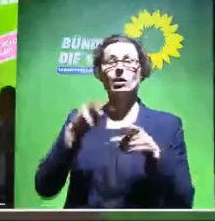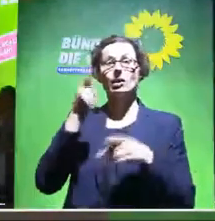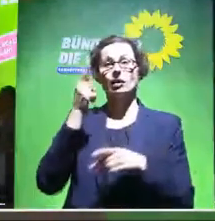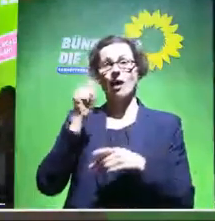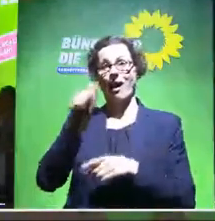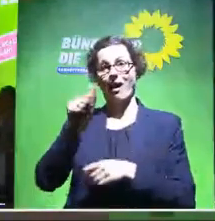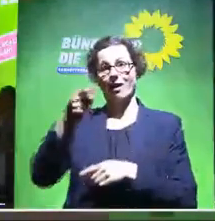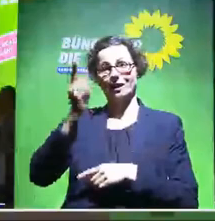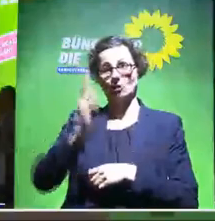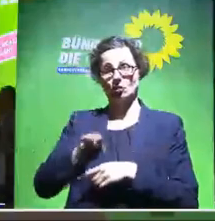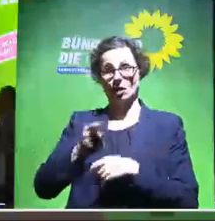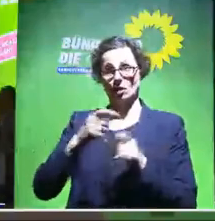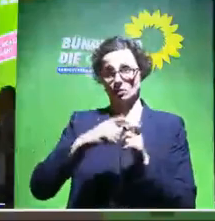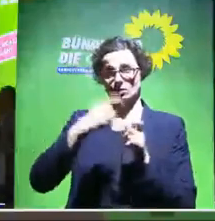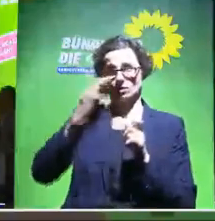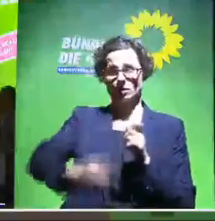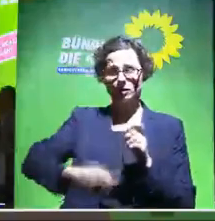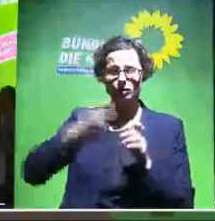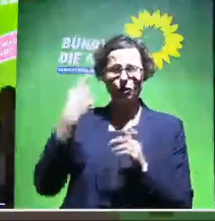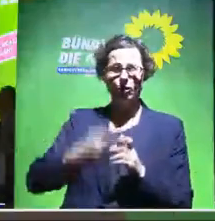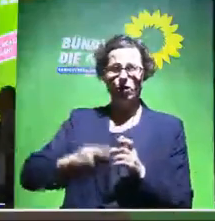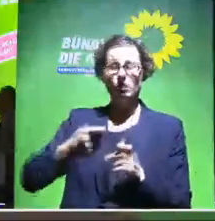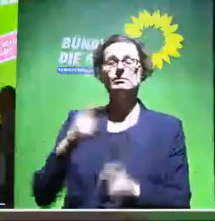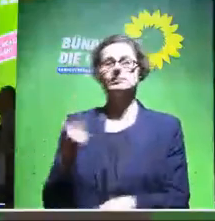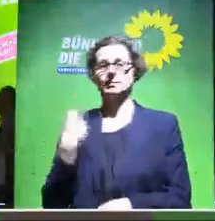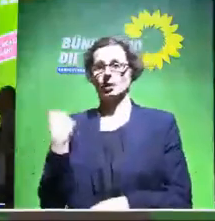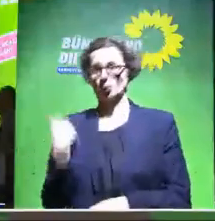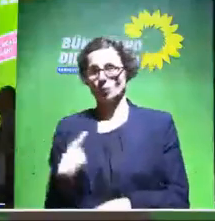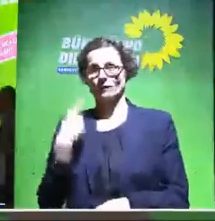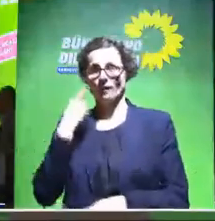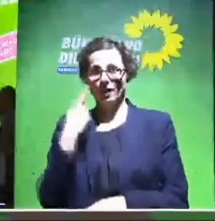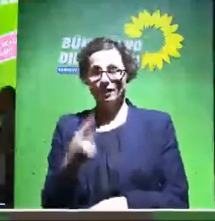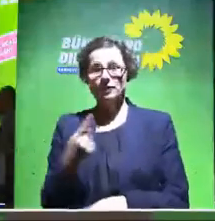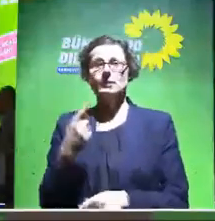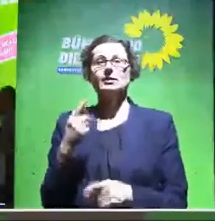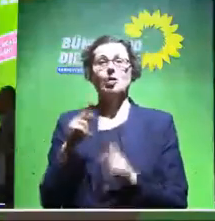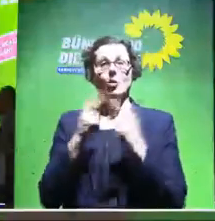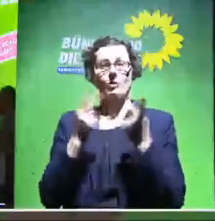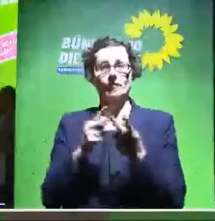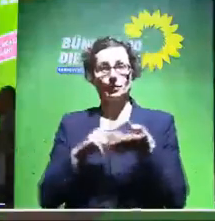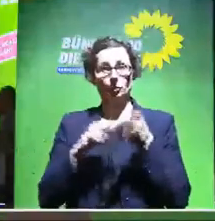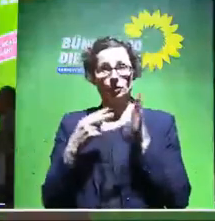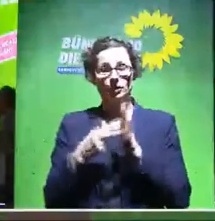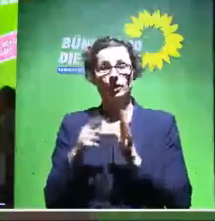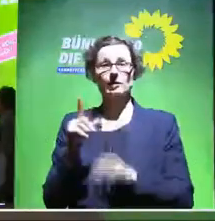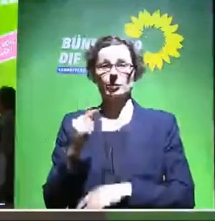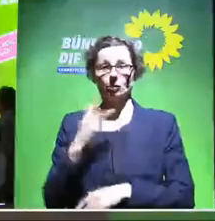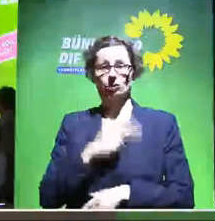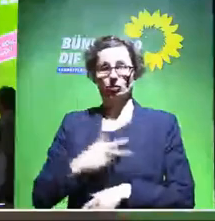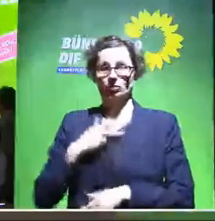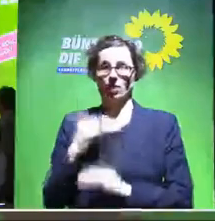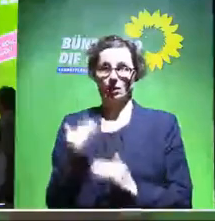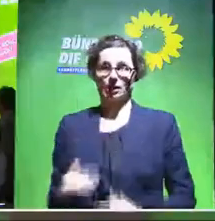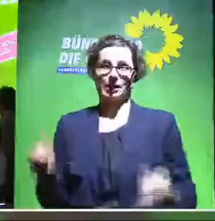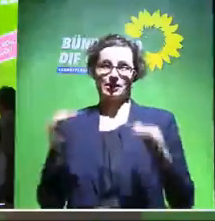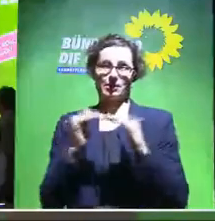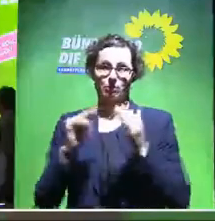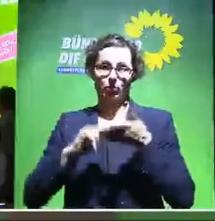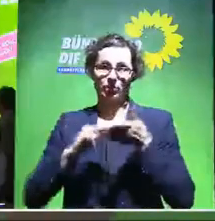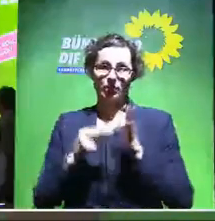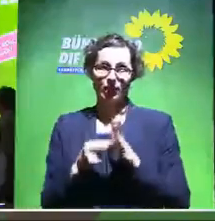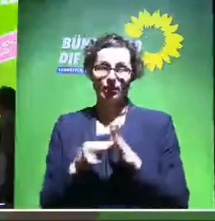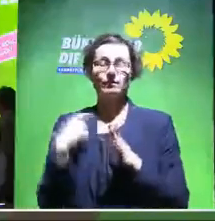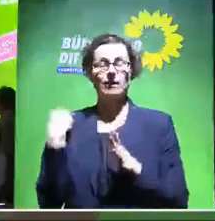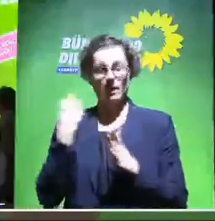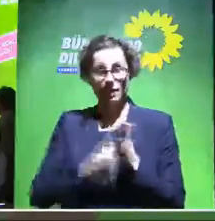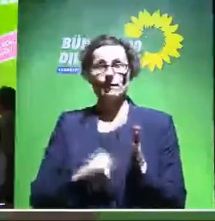Autobahn. Aber wir Grüne, wir wissen, Umweltpolitik, das ist immer eine Frage der sozialen Gerechtigkeit. Wir